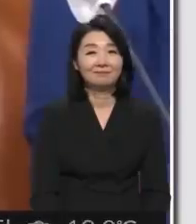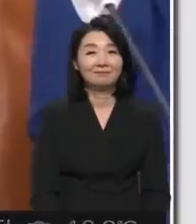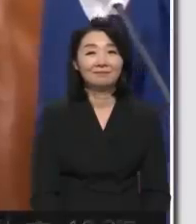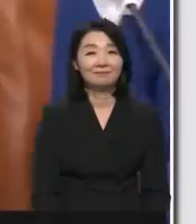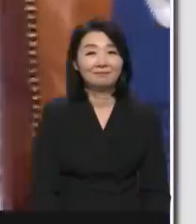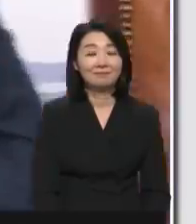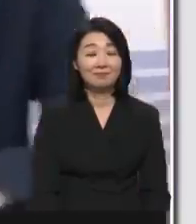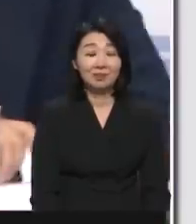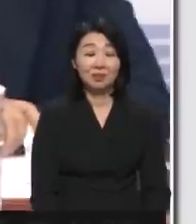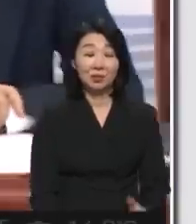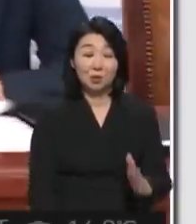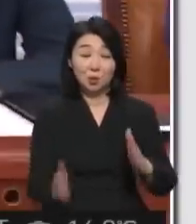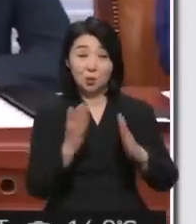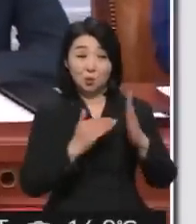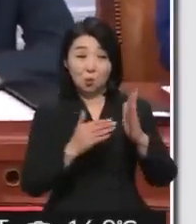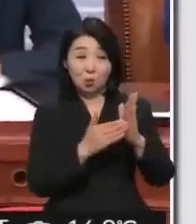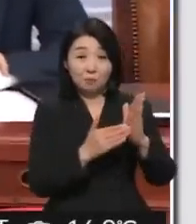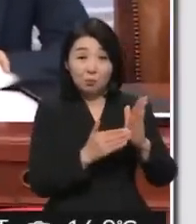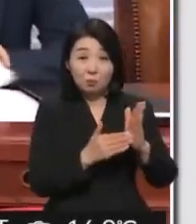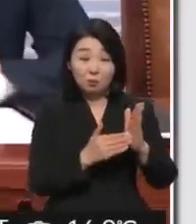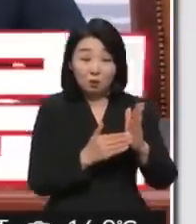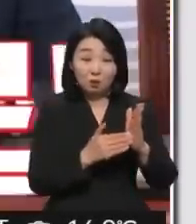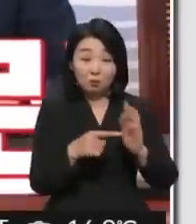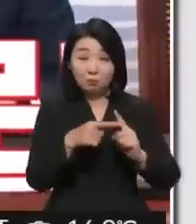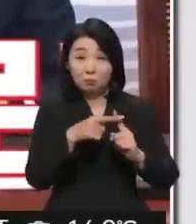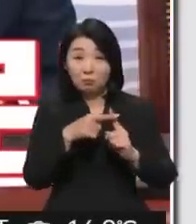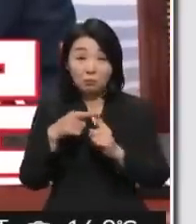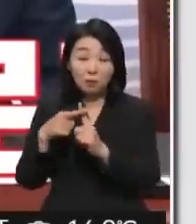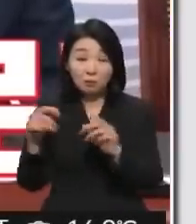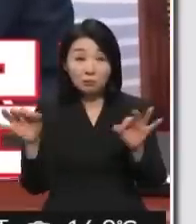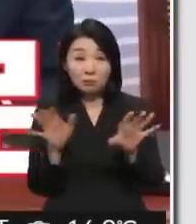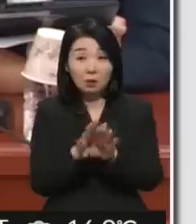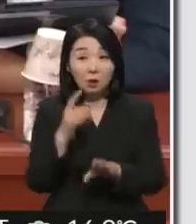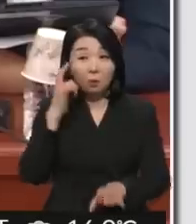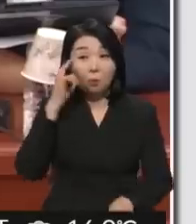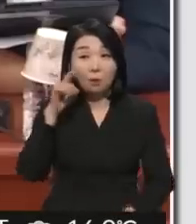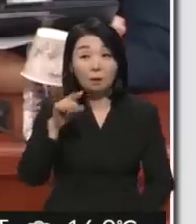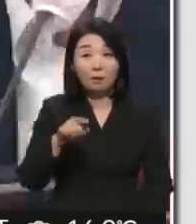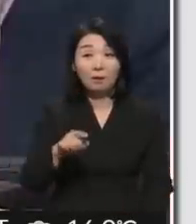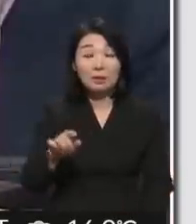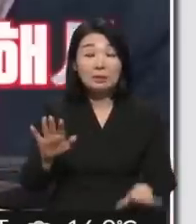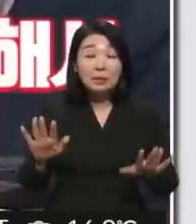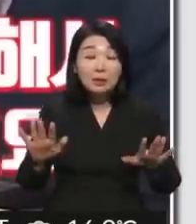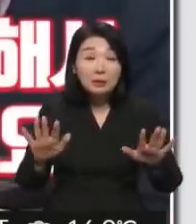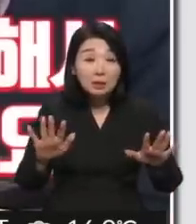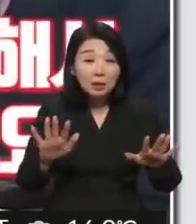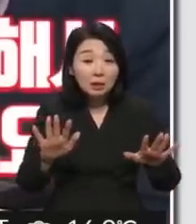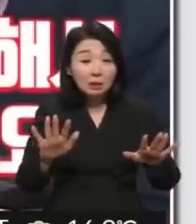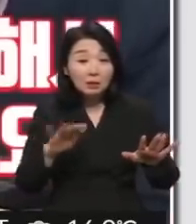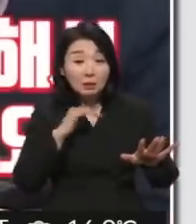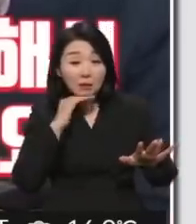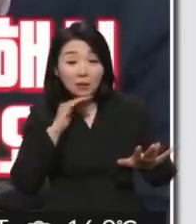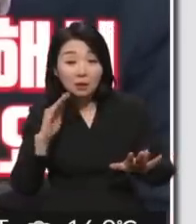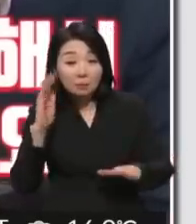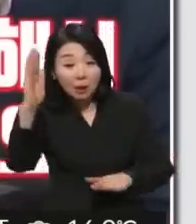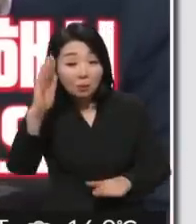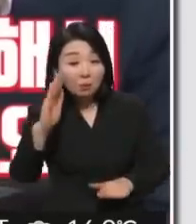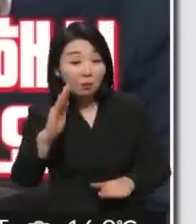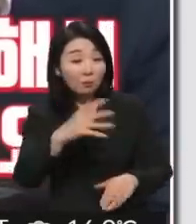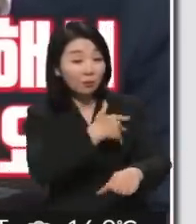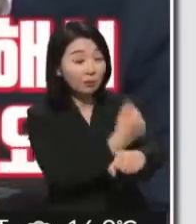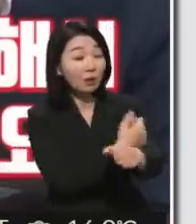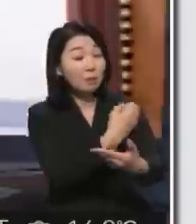비공개 회의를 이렇게 일방적으로 없애시면 어쩝니까? 의장권을 그동안 내내 잠깐만요. 발언권을 득해서 말씀하시고요. 언론에